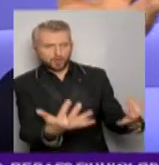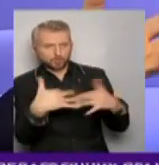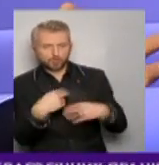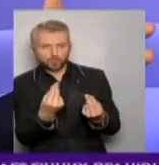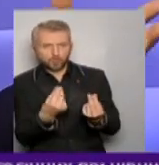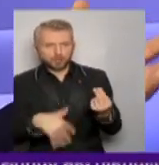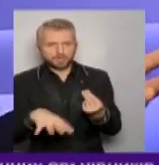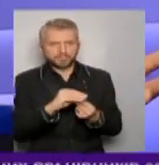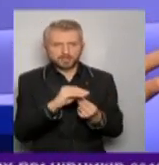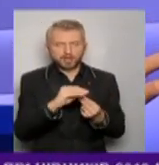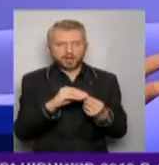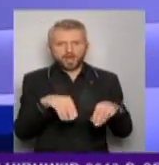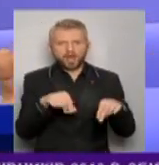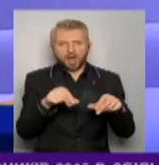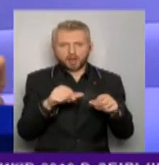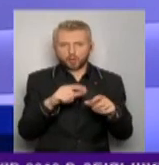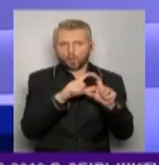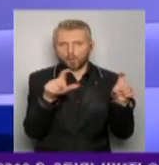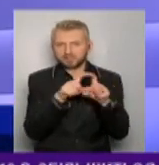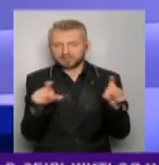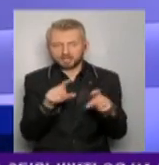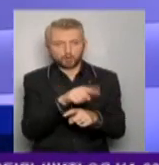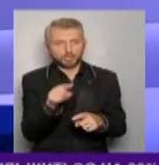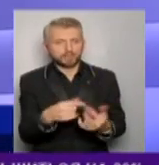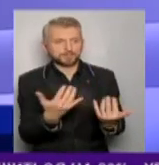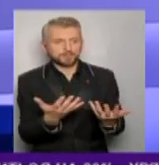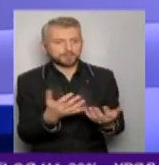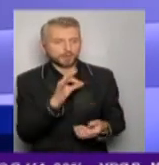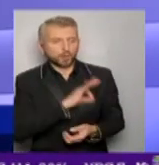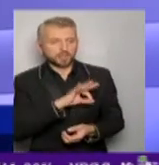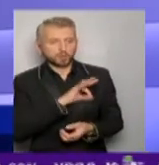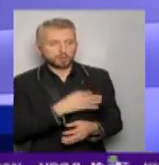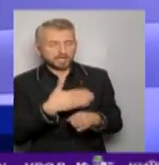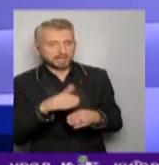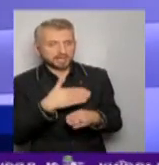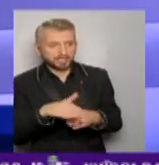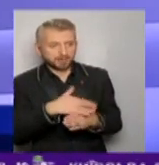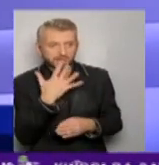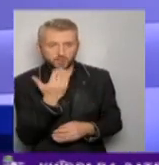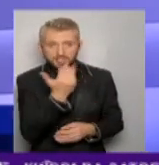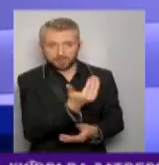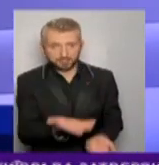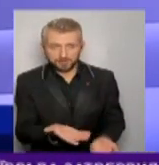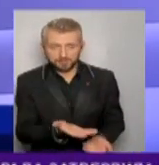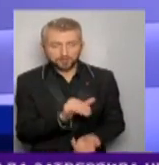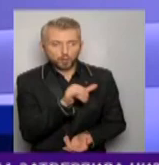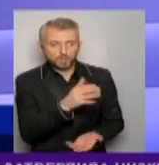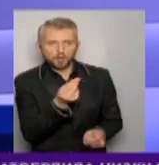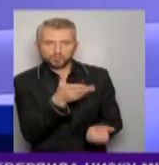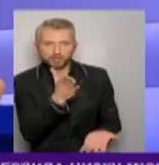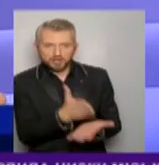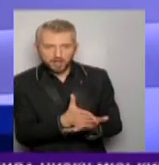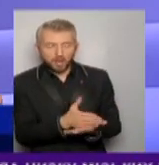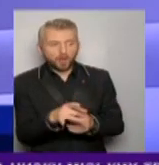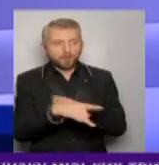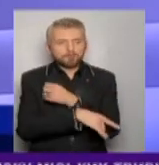оці всі агрохолдинги і так далі, вони ж користуються кредитами іноземними. У них є гроші, а у